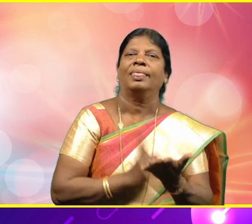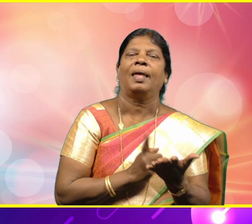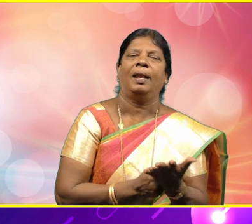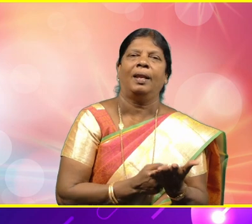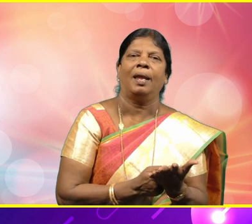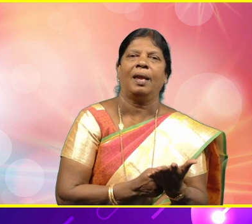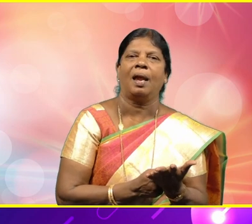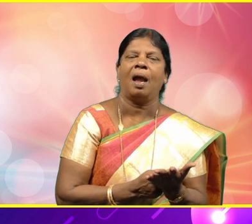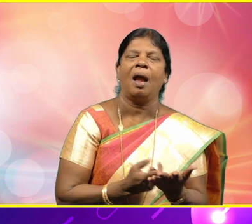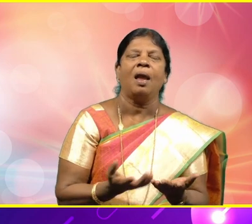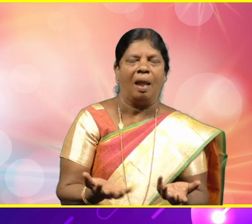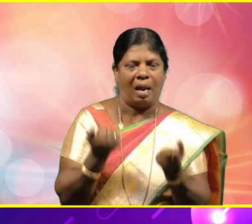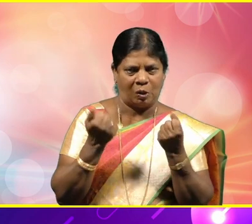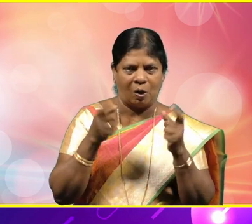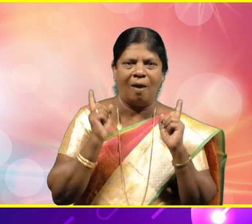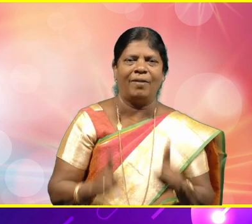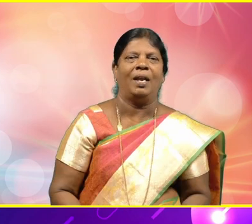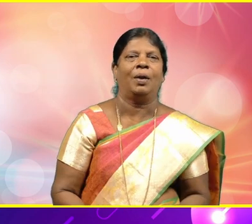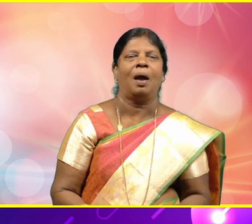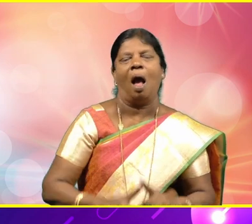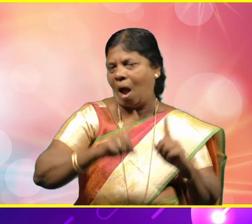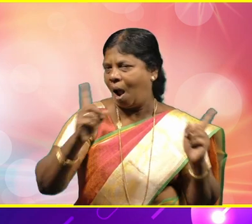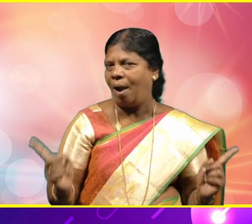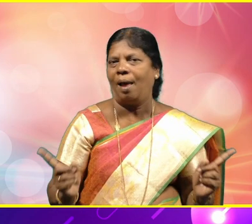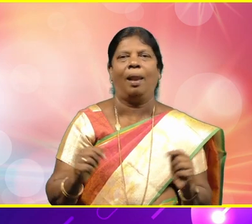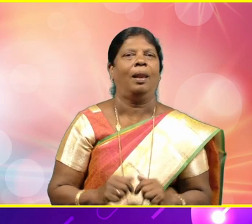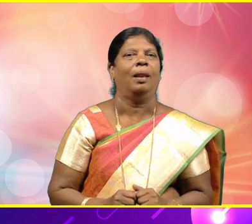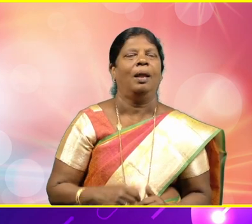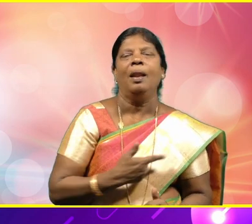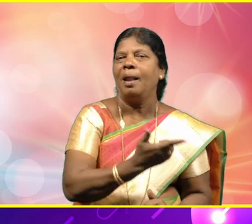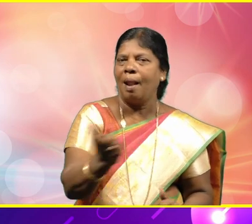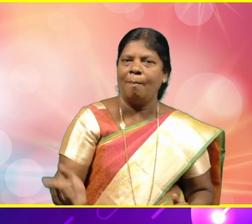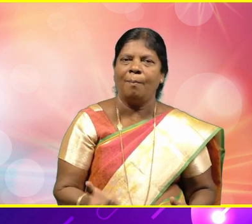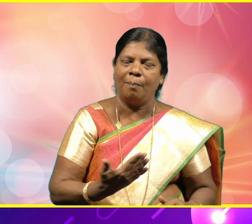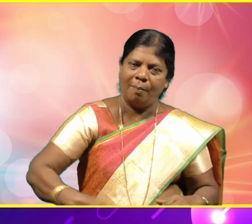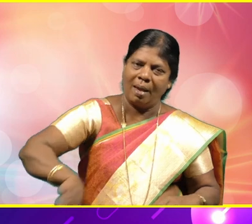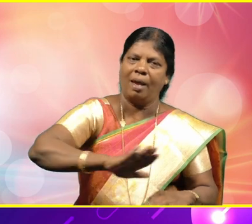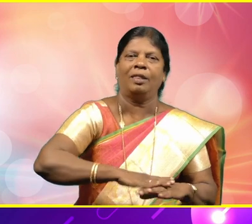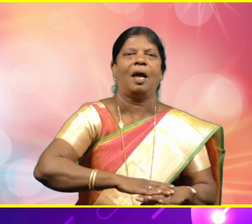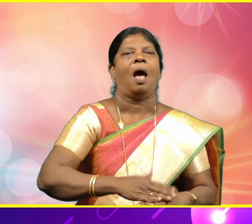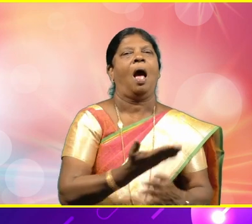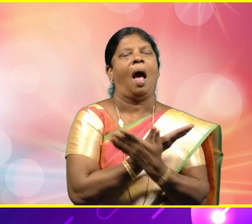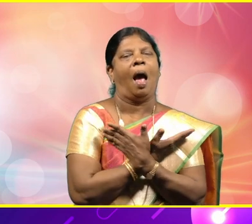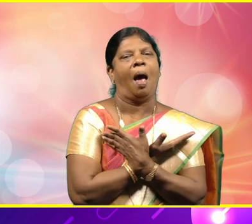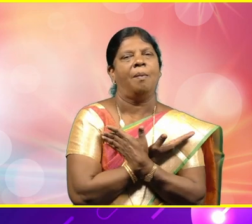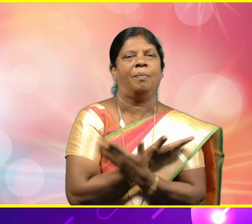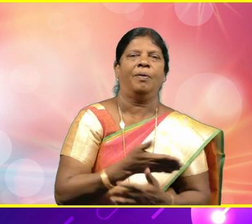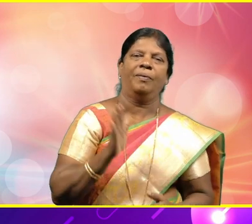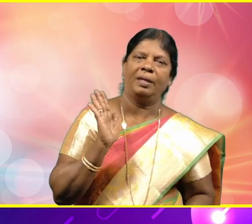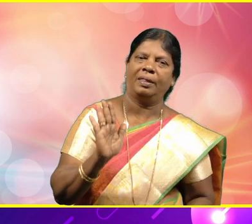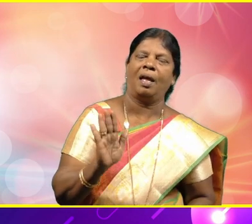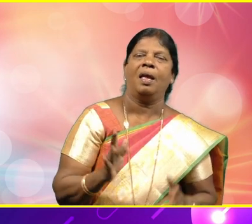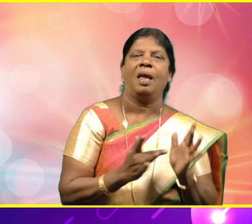நாம் தான் தண்டனையை அனுபவிக்க வேண்டும். ஆனால் நம்மீது